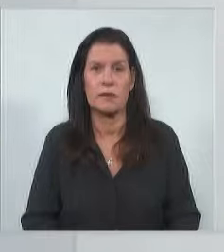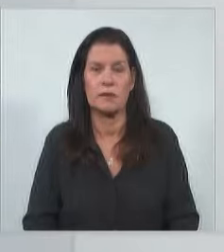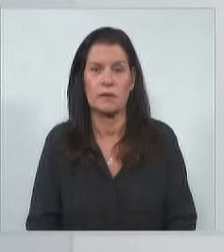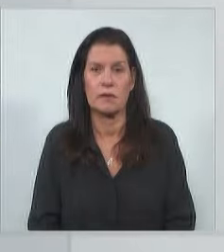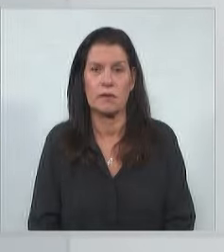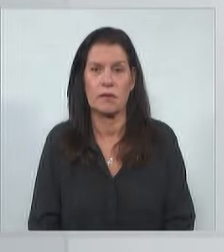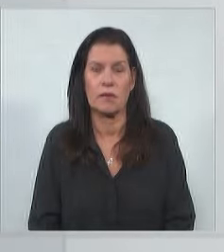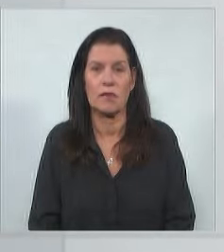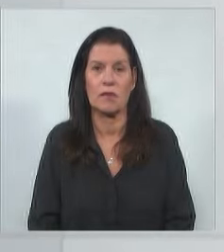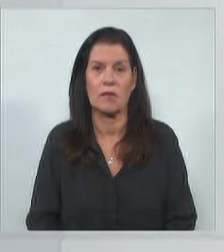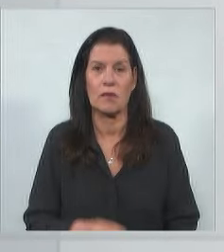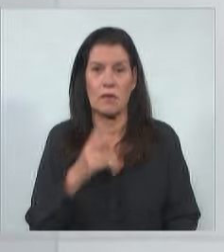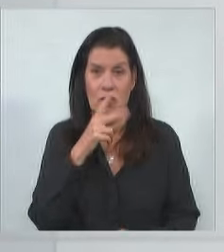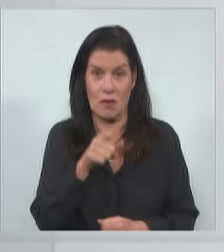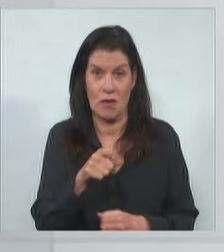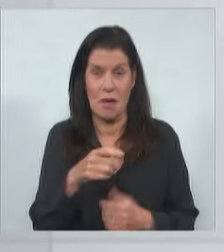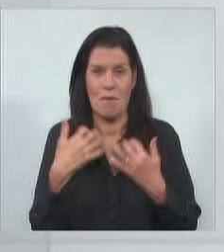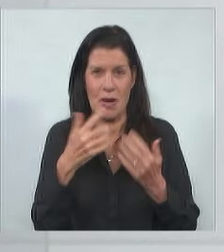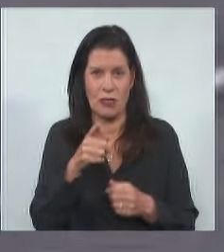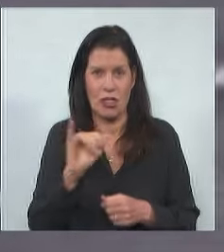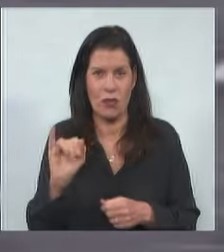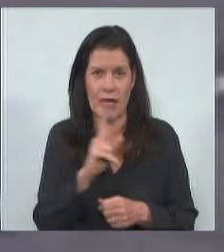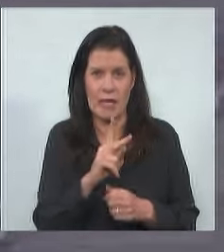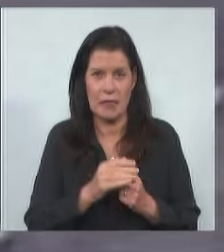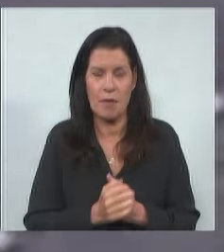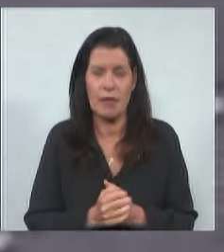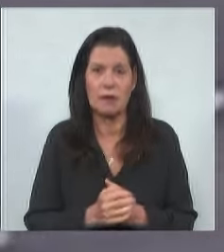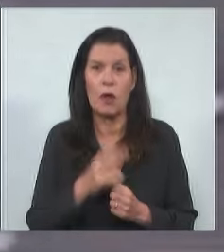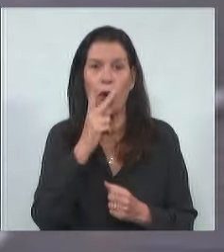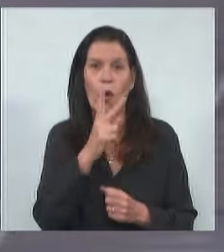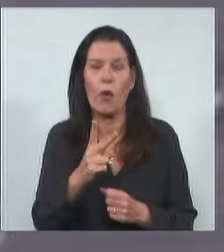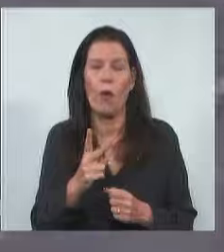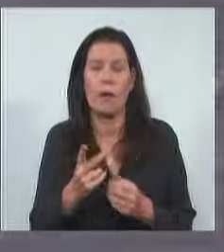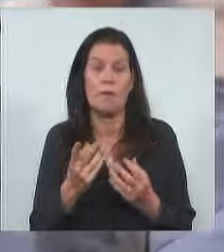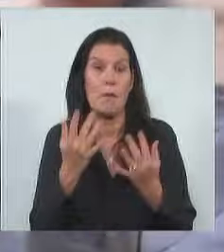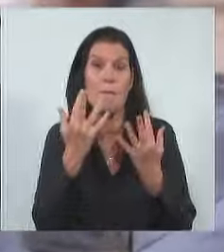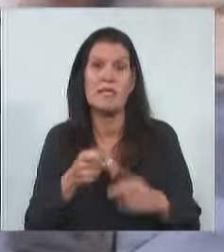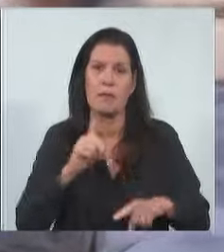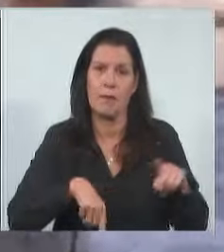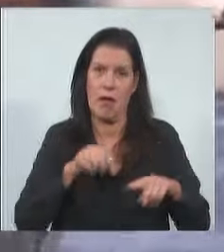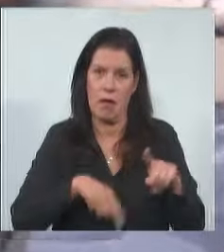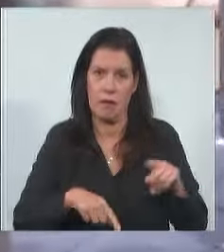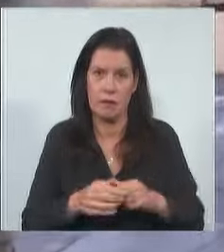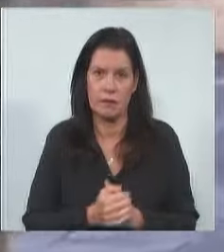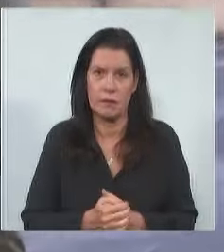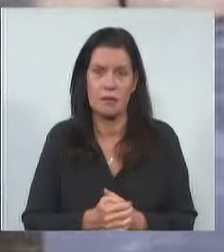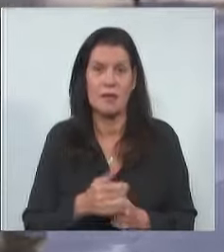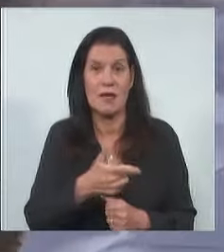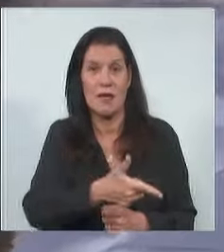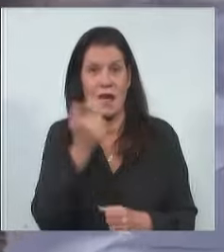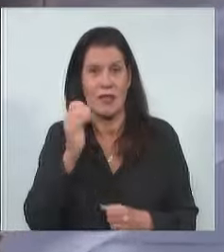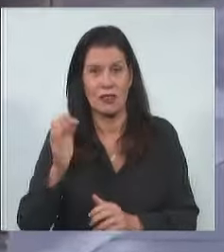מאחורי התיעוד הזה שהצית את פרשת יובל קסטלמן מסתתרת שורה של מחדלים. הירי של החייל אביעד פריג'ה ביובל קסטלמן